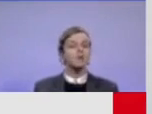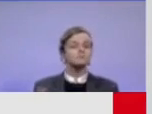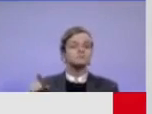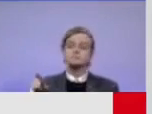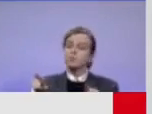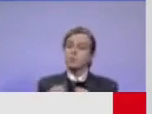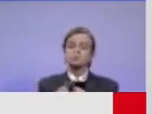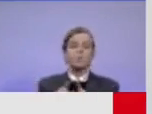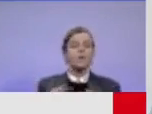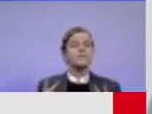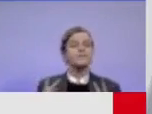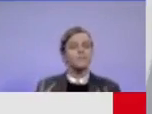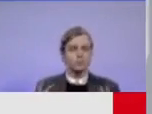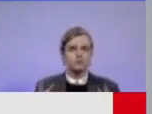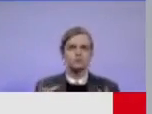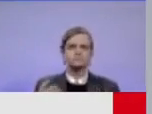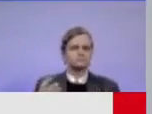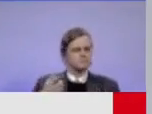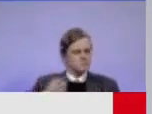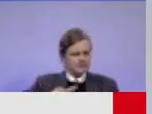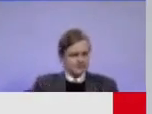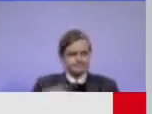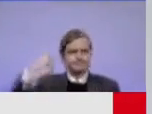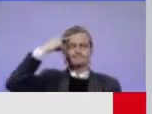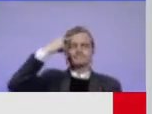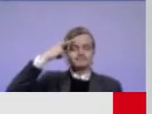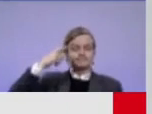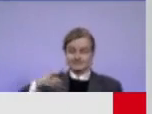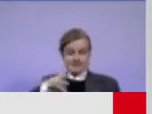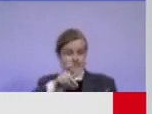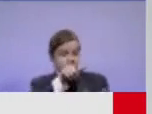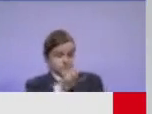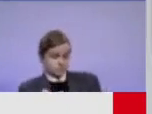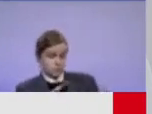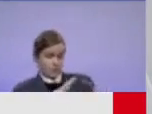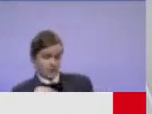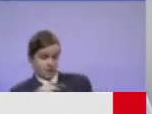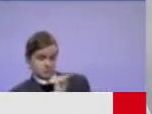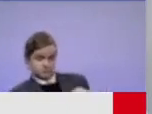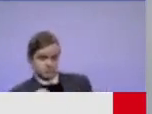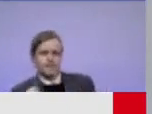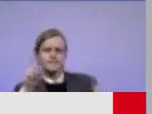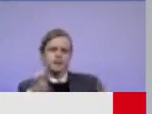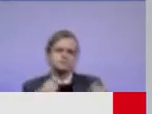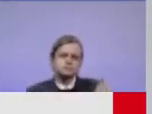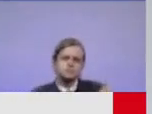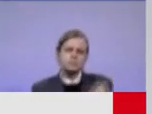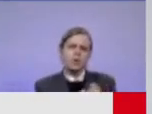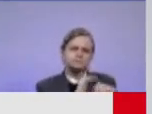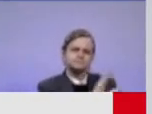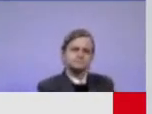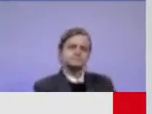de asemenea să ținem cont de faptul că cetățenii noștri au nevoie de securitate în sensul mai larg al termenului,